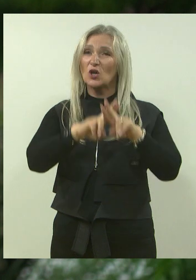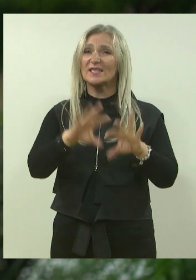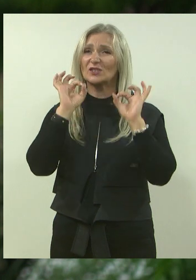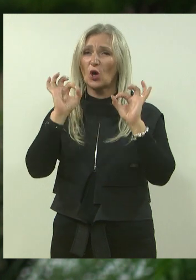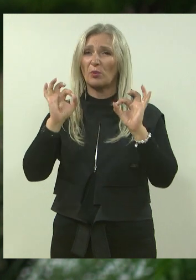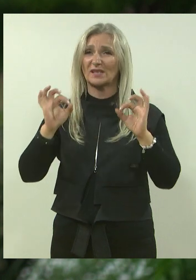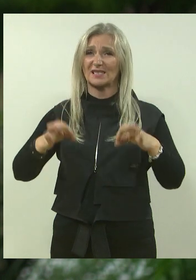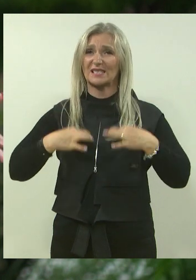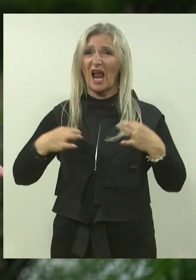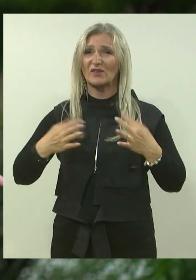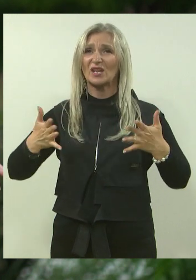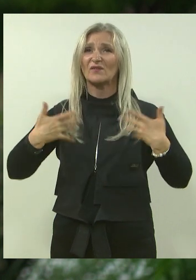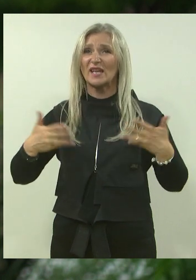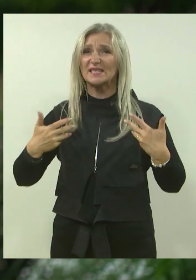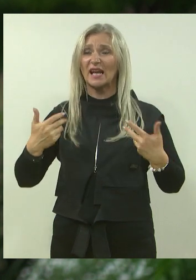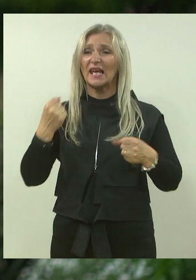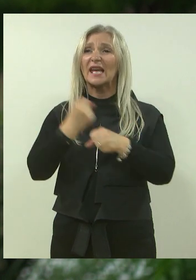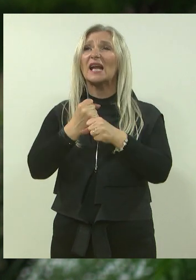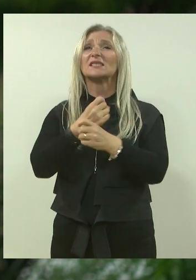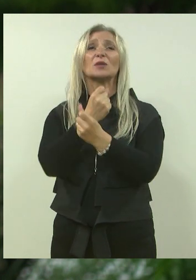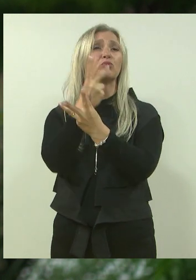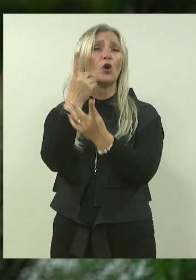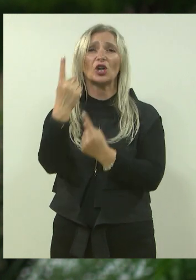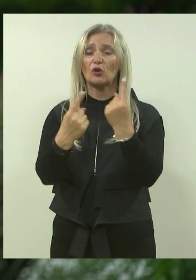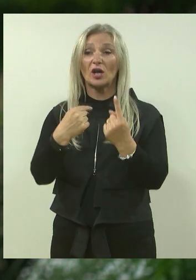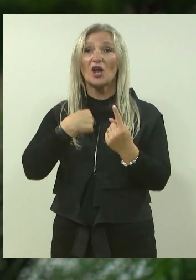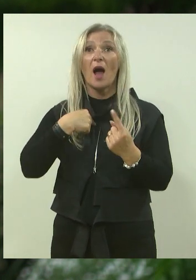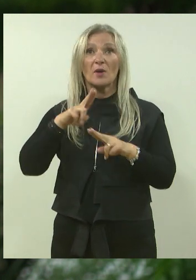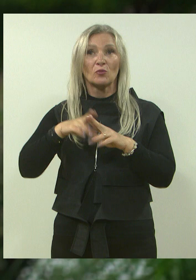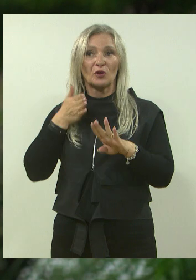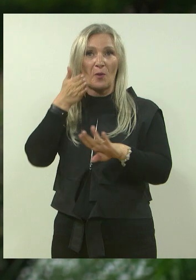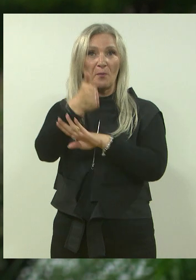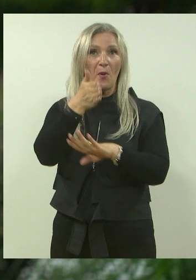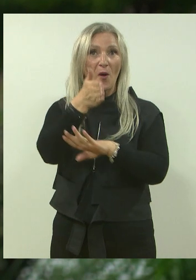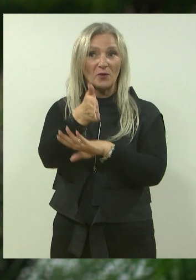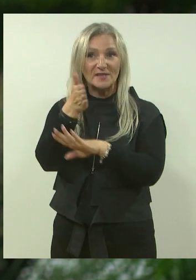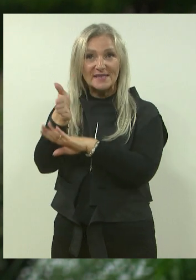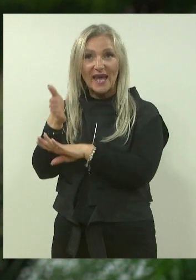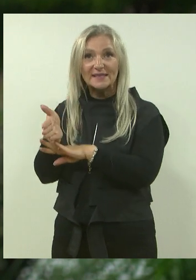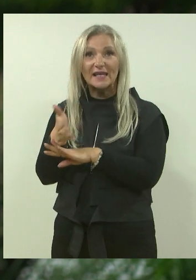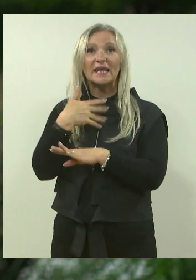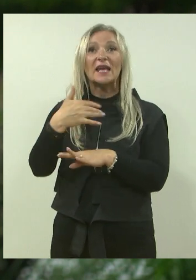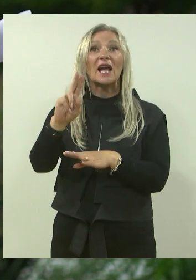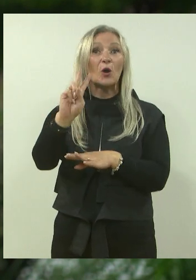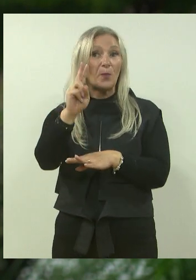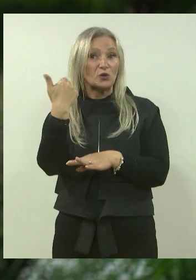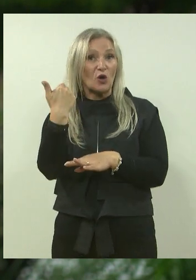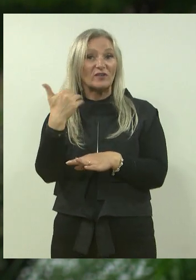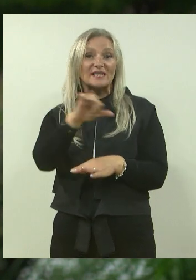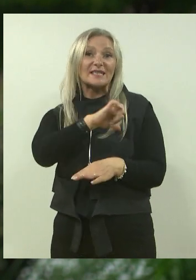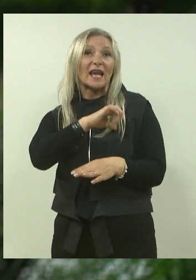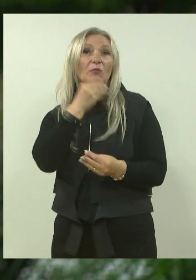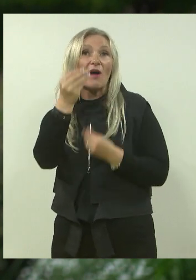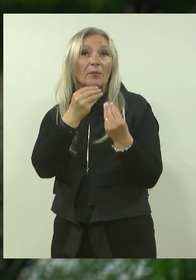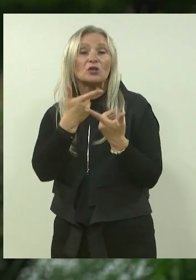veselo, radite i dalje brojna događanja, a mi ćemo rado doći, naravno ako nas pozovete. Ako imate nekakvu zanimljivu priču, jednako